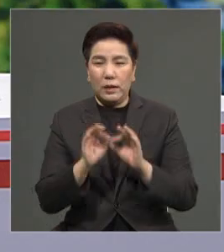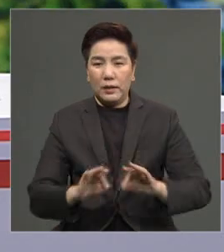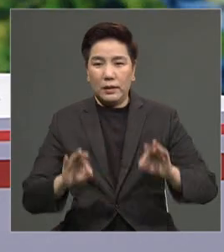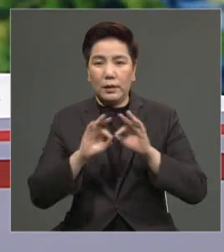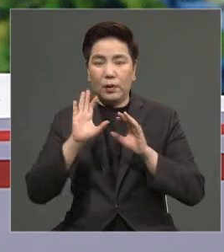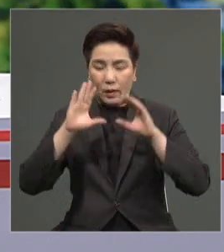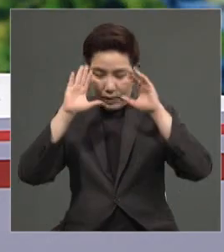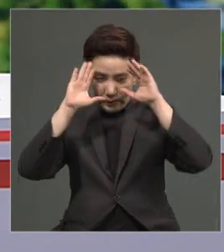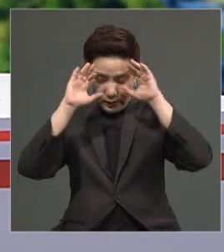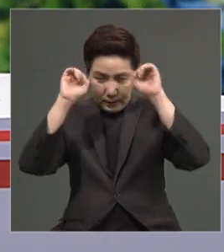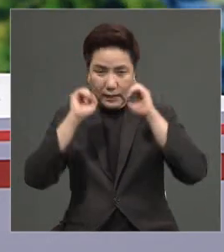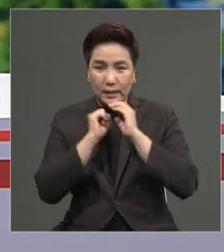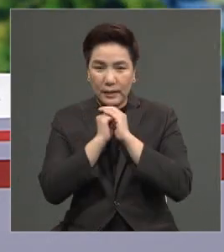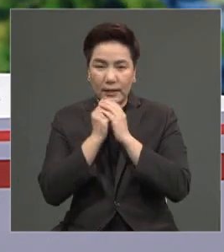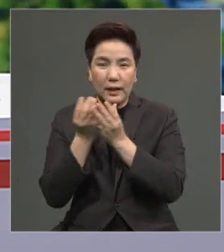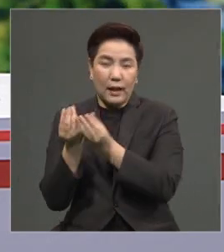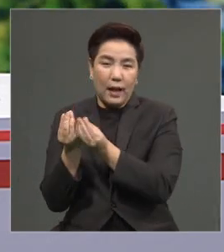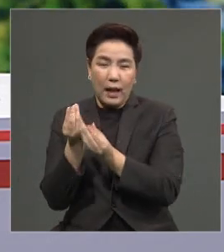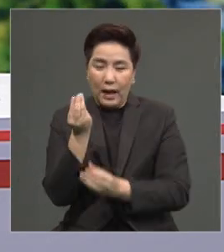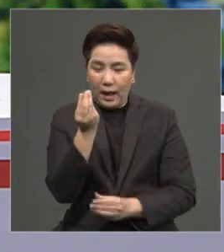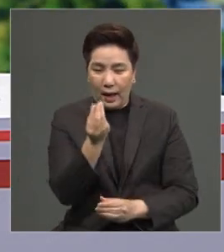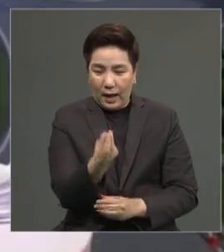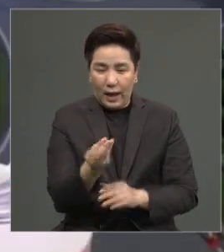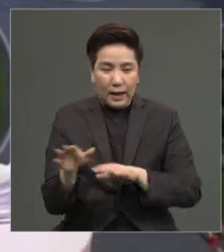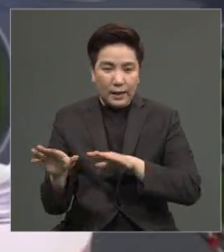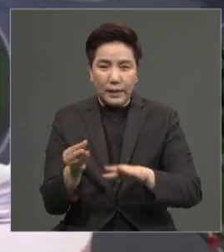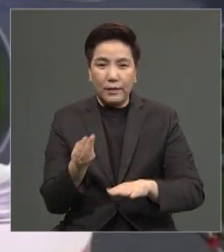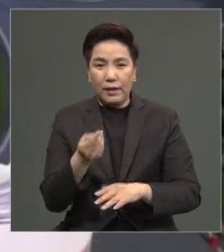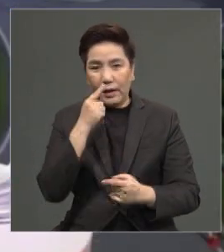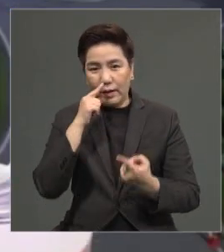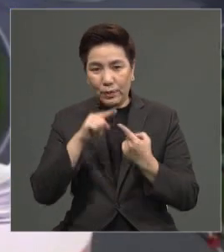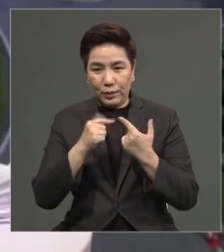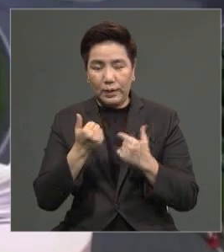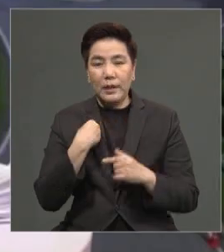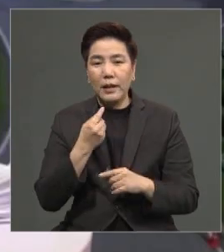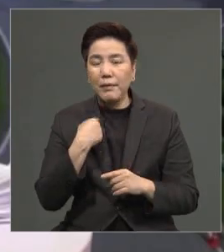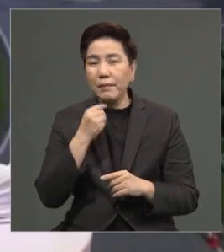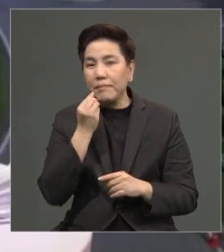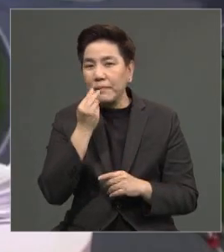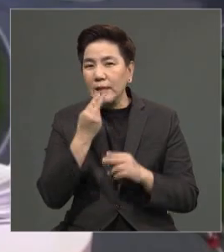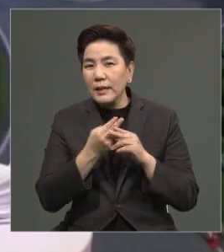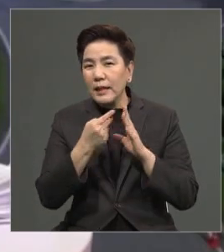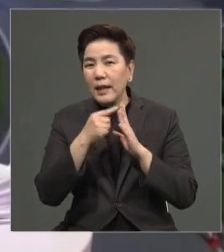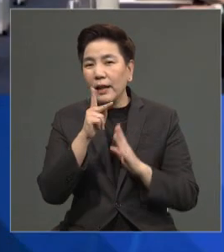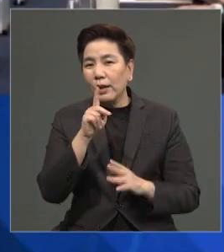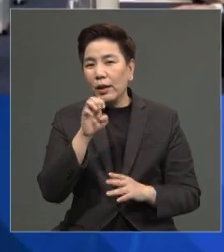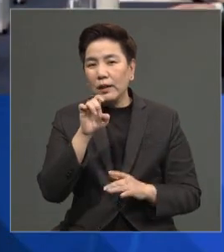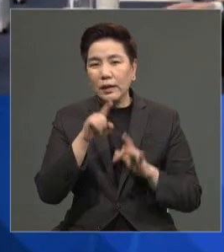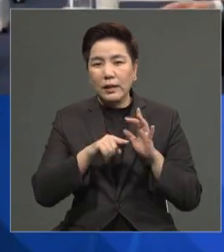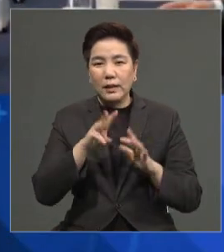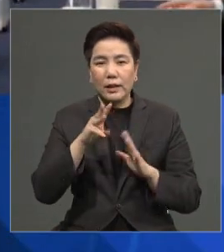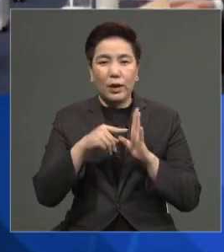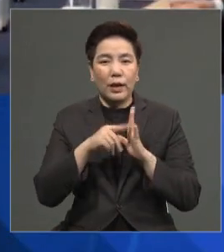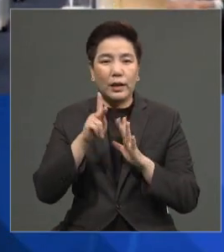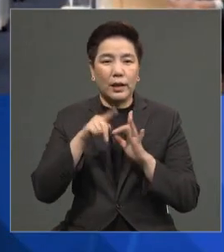ธิบดีสีจิ้นผิงได้มีการตระเตรียมที่จะมอบอัญเชิญนะคะพระเขี้ยวแก้วจากวัดหลิงกวงมาประดิษฐ